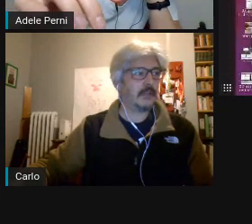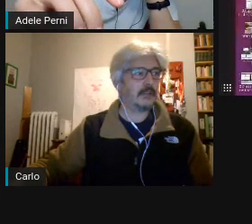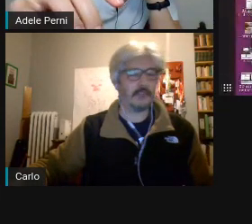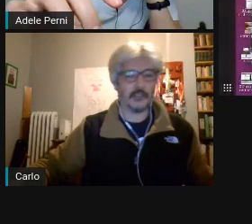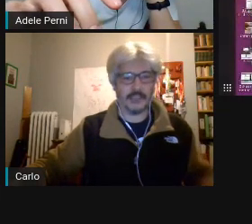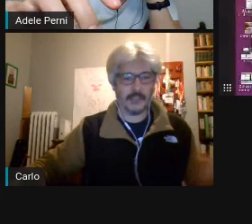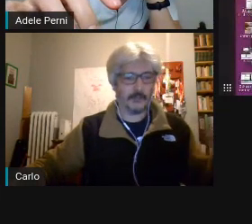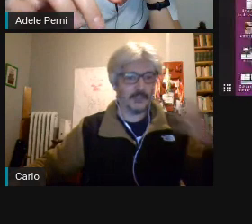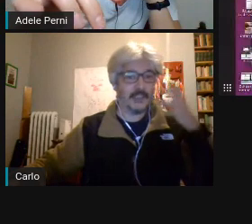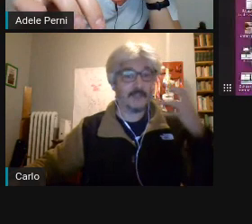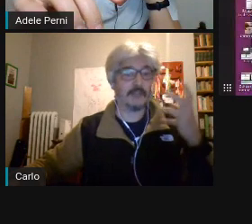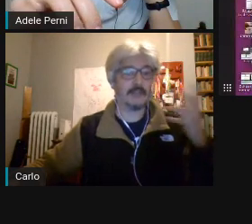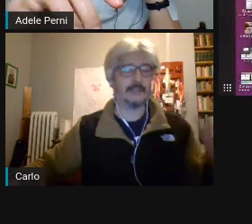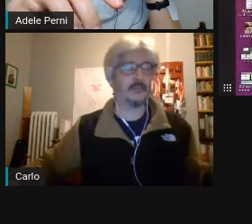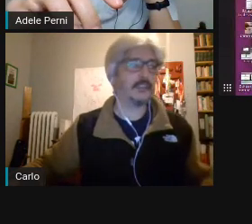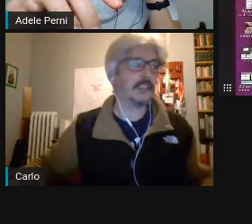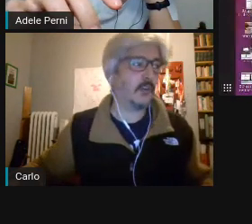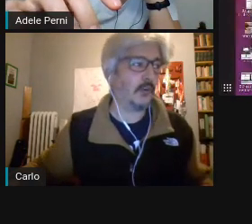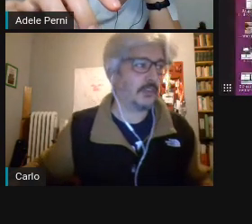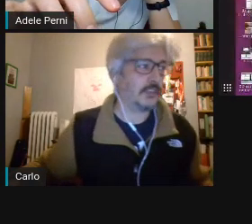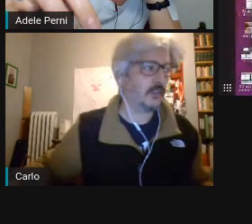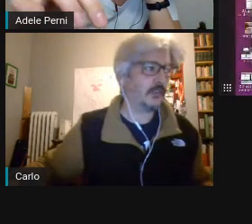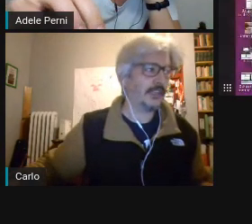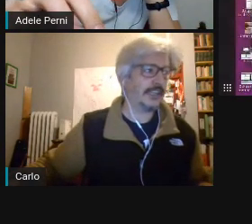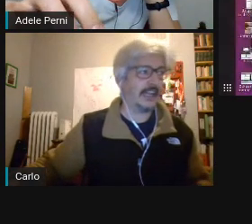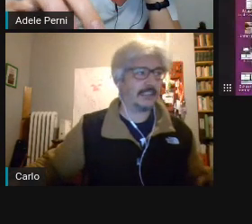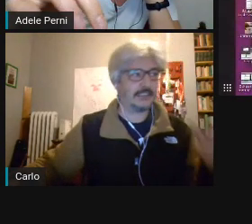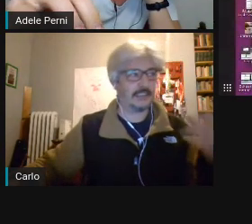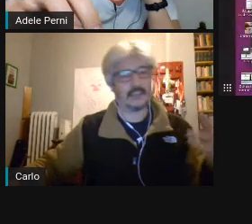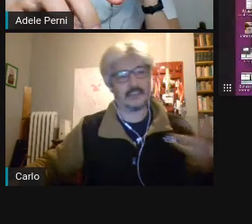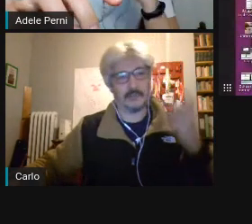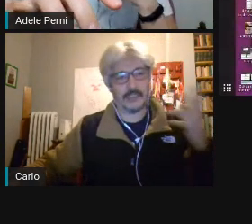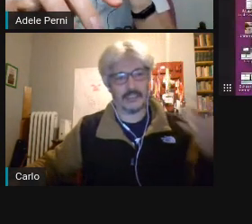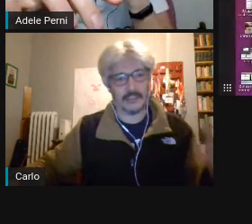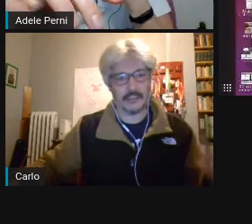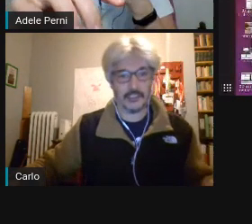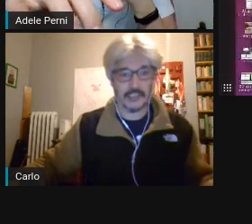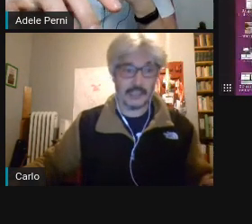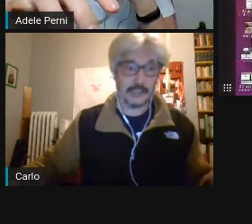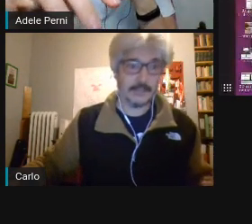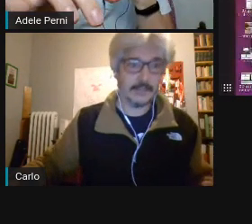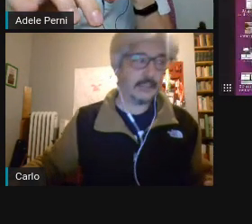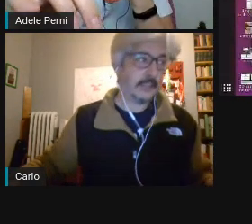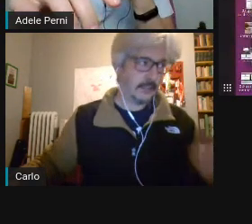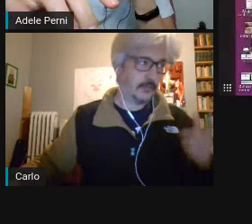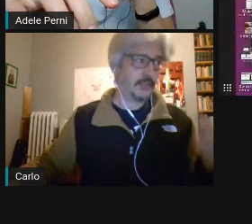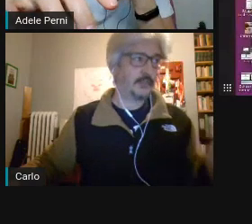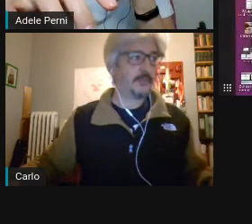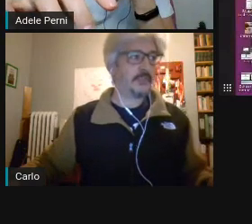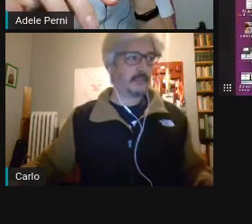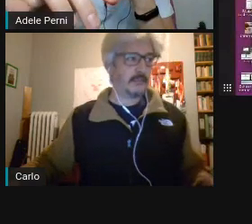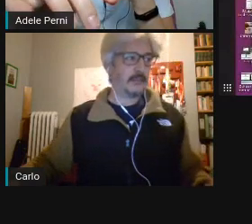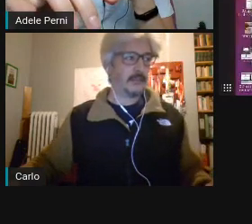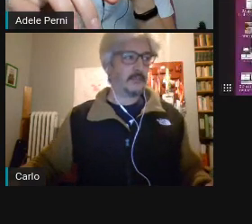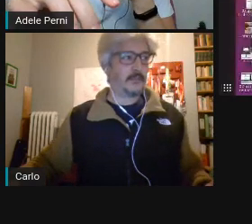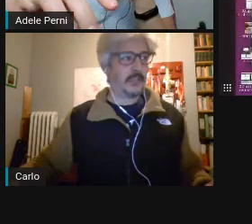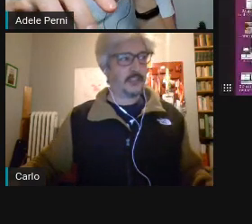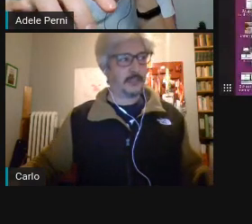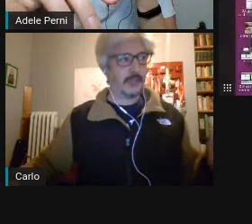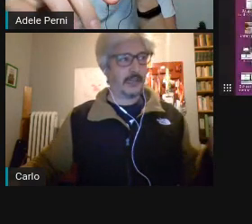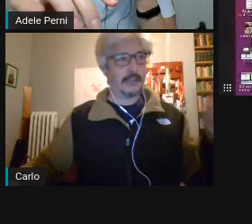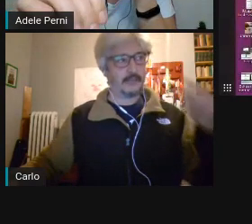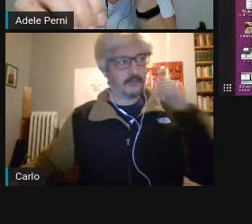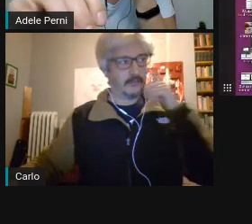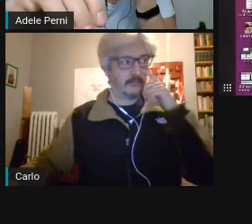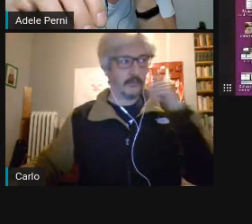faccio vedere un po' di esempi ovviamente molte cose sono legate alla fabbricazione digitale su questo poi mi piace